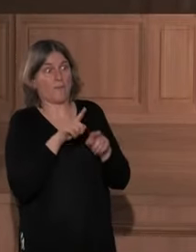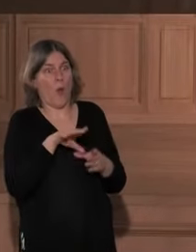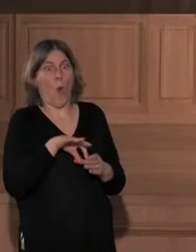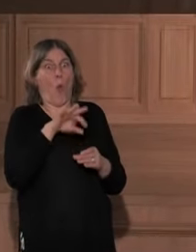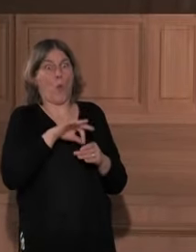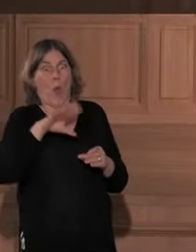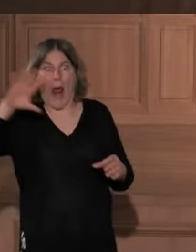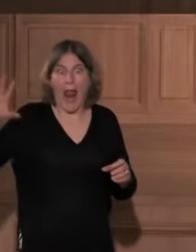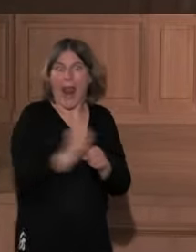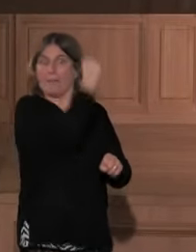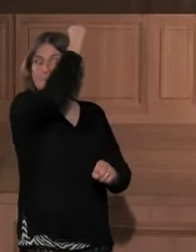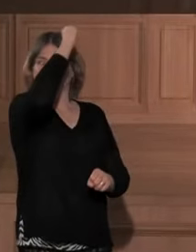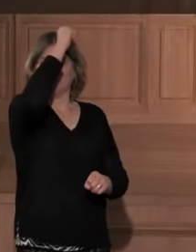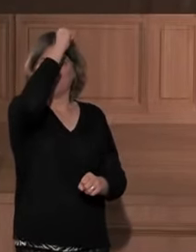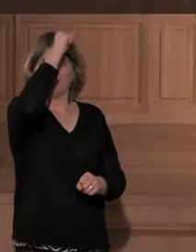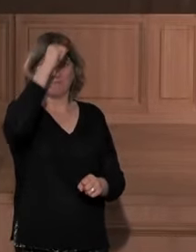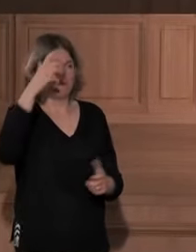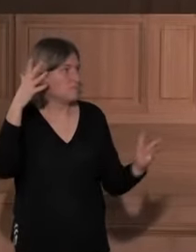que c'est peut-être...